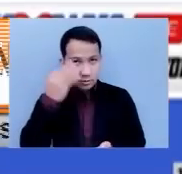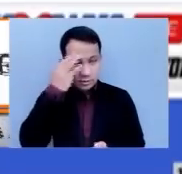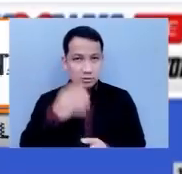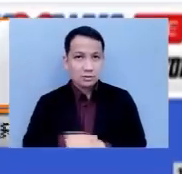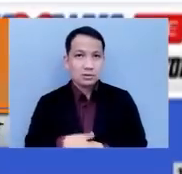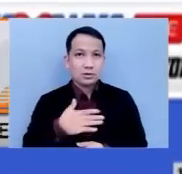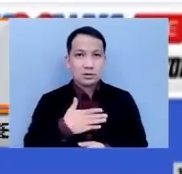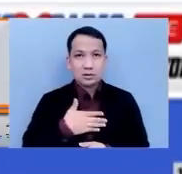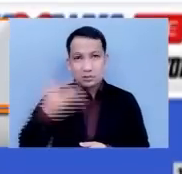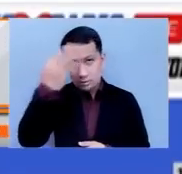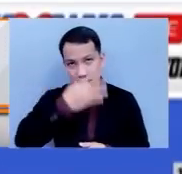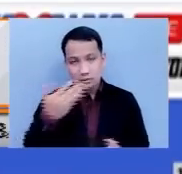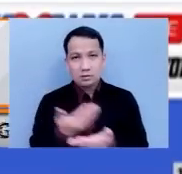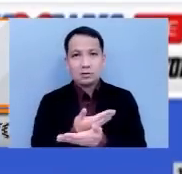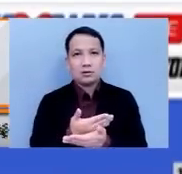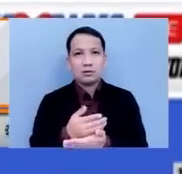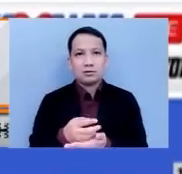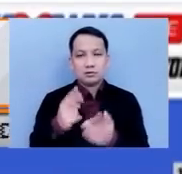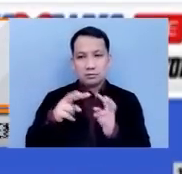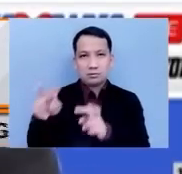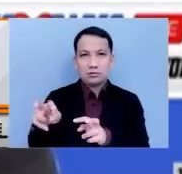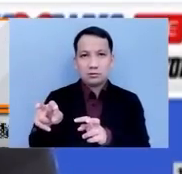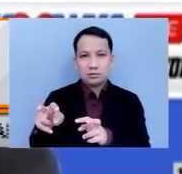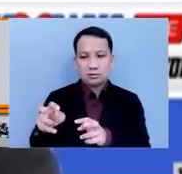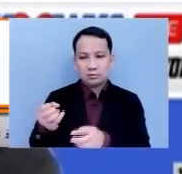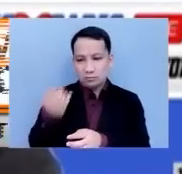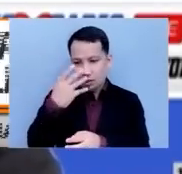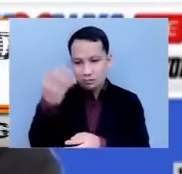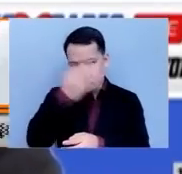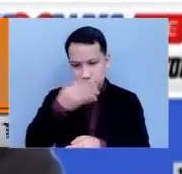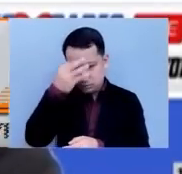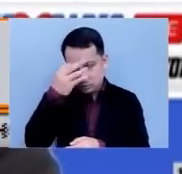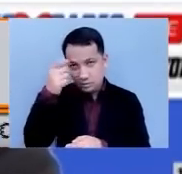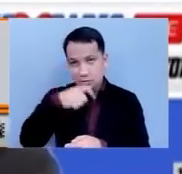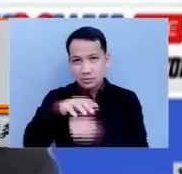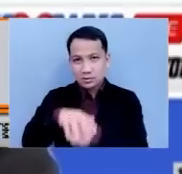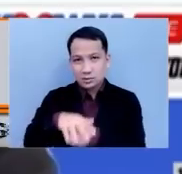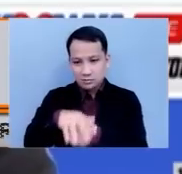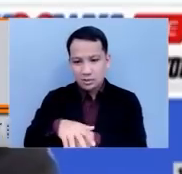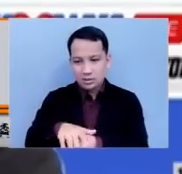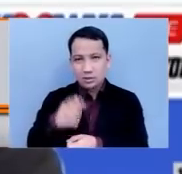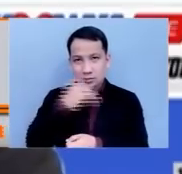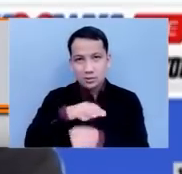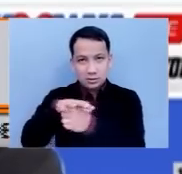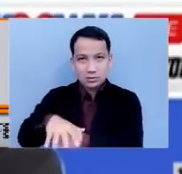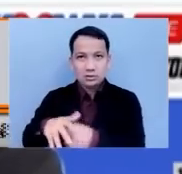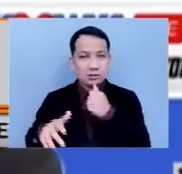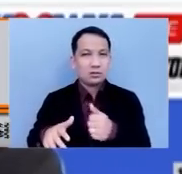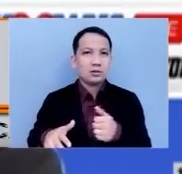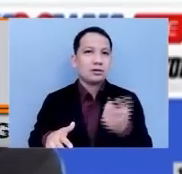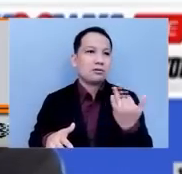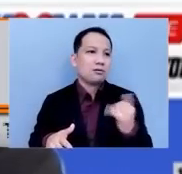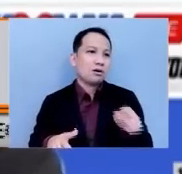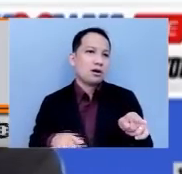my face and the directness of their faces. So doon mo makikita kung sino ang stress, sino ang hindi. Alam ko naman